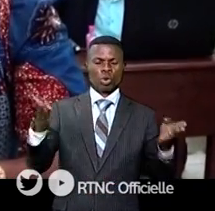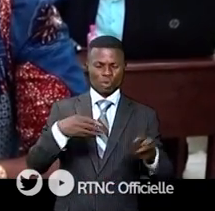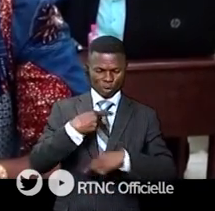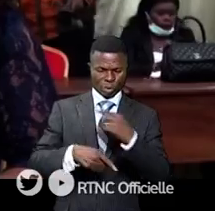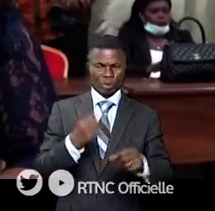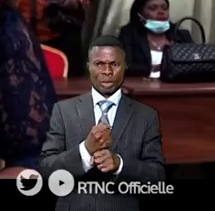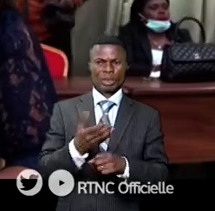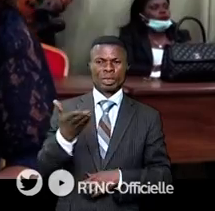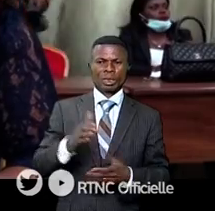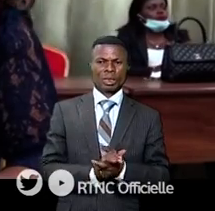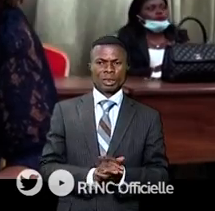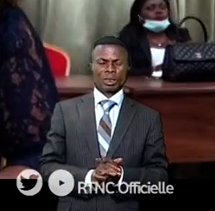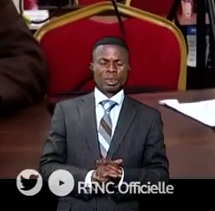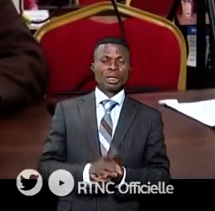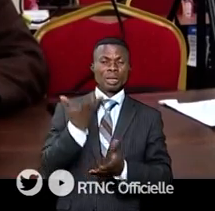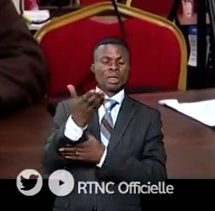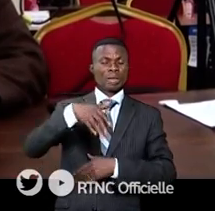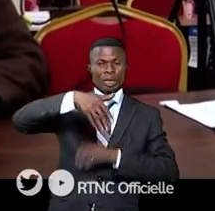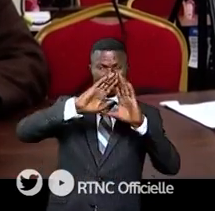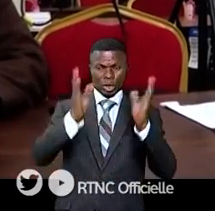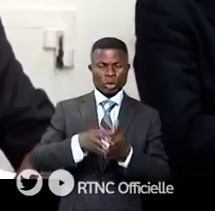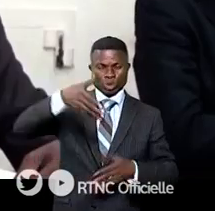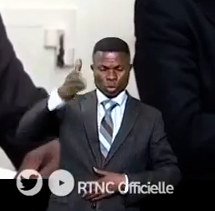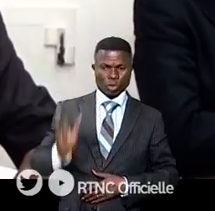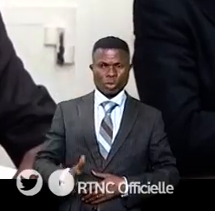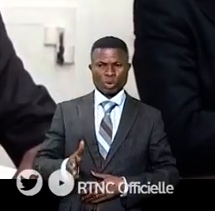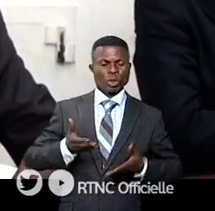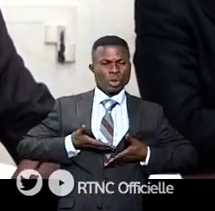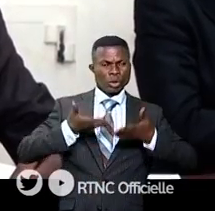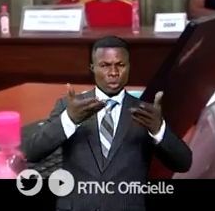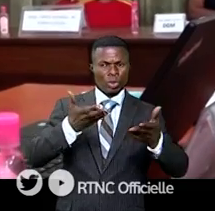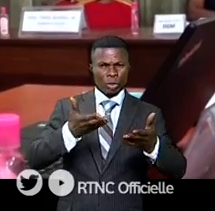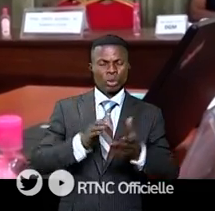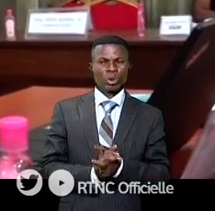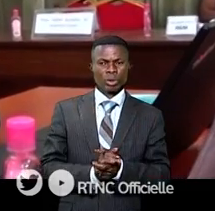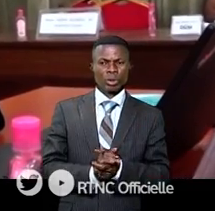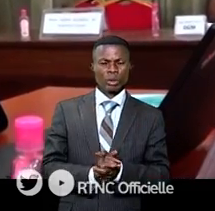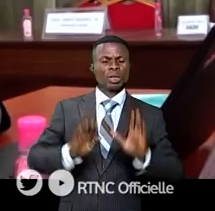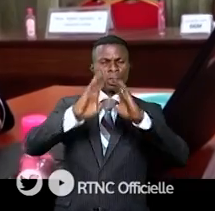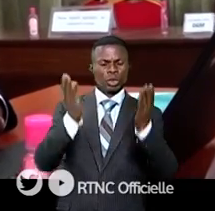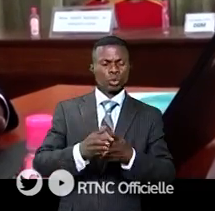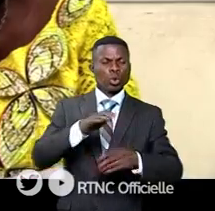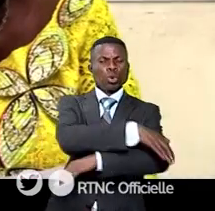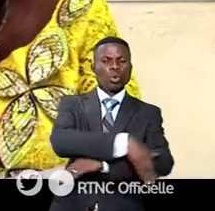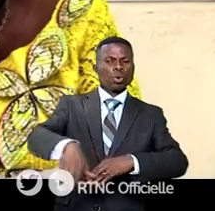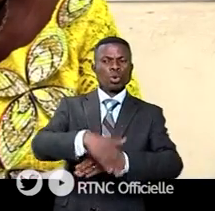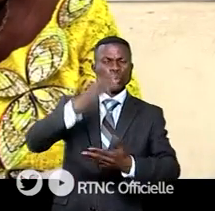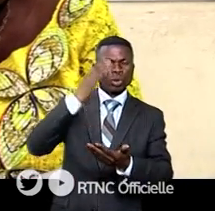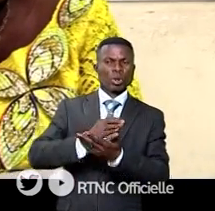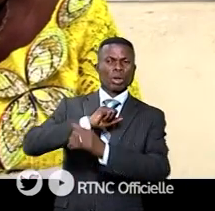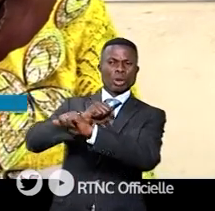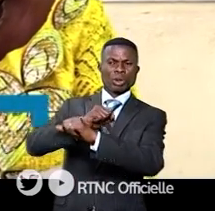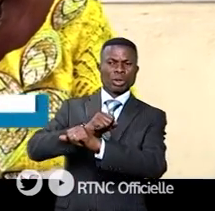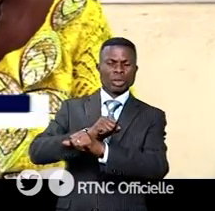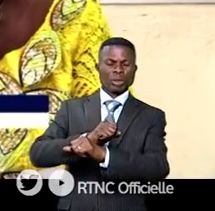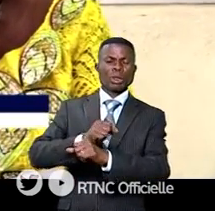travaux. J'exhorte tous les experts ici présents à se concentrer sur l'identification de toutes les barrières qui nuisent aux